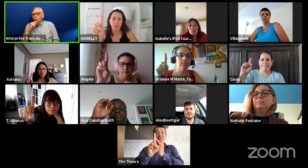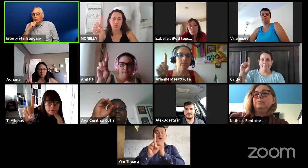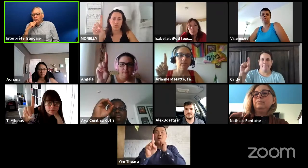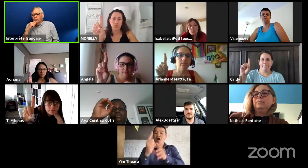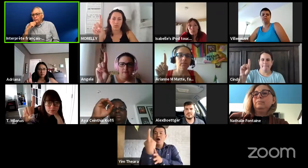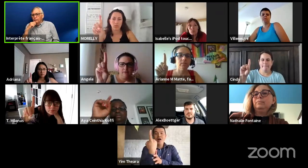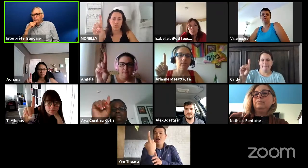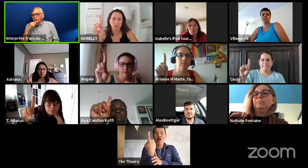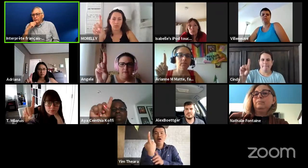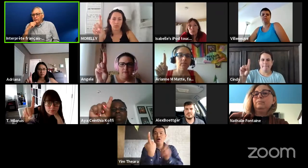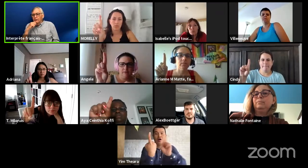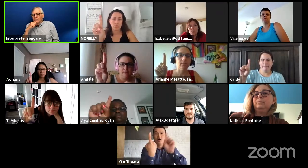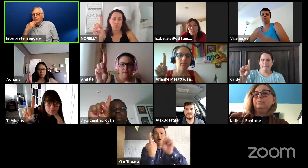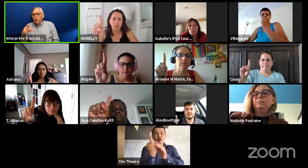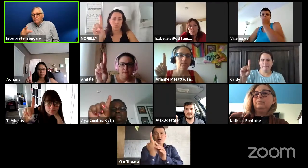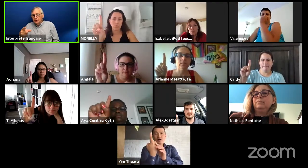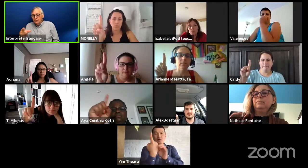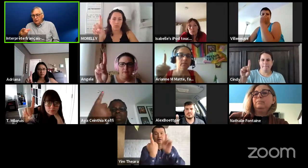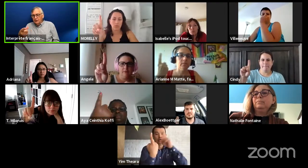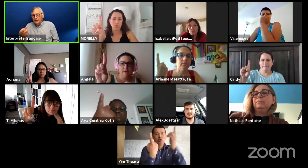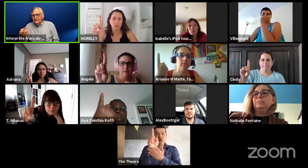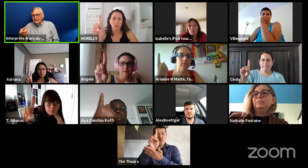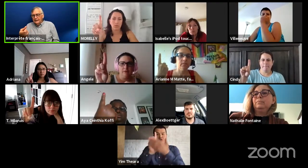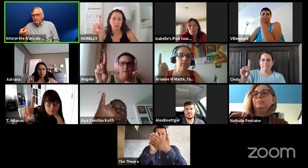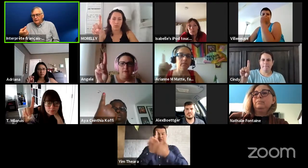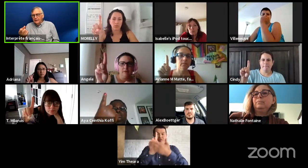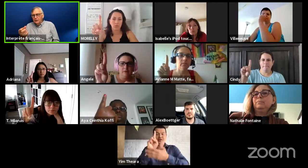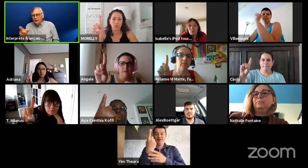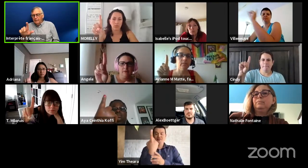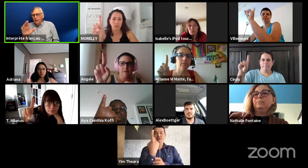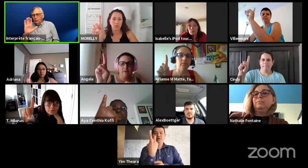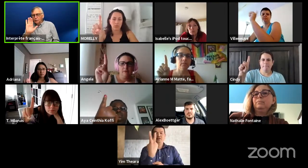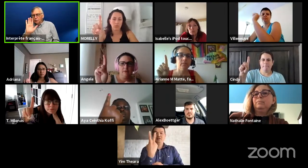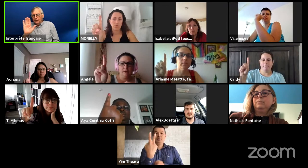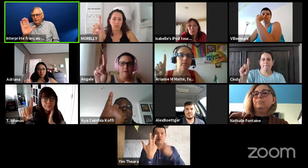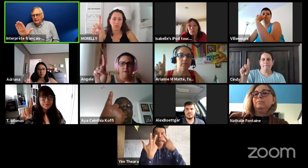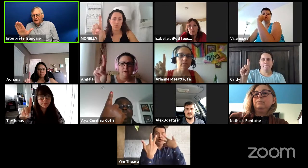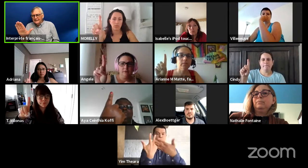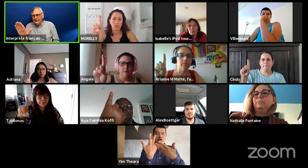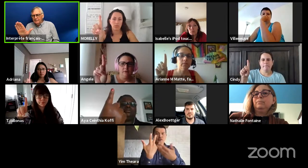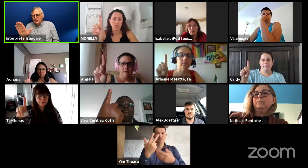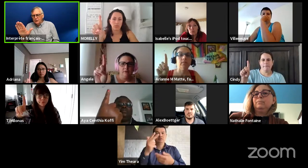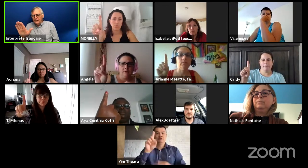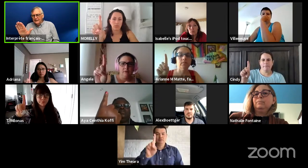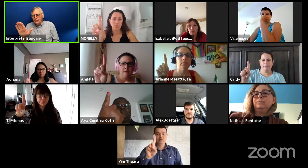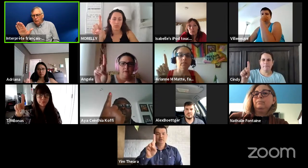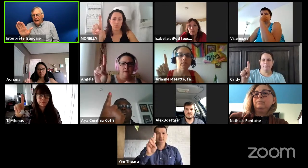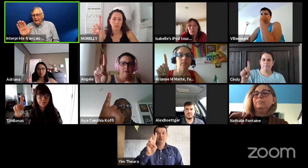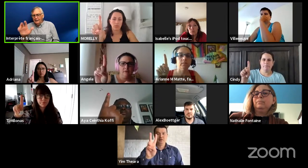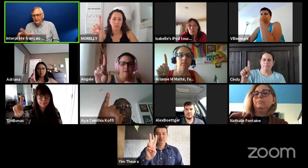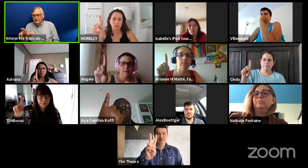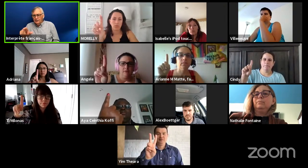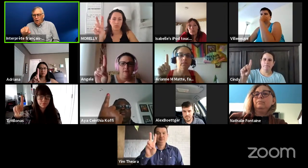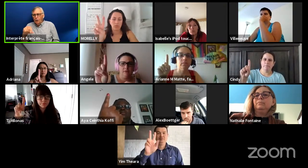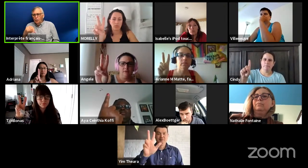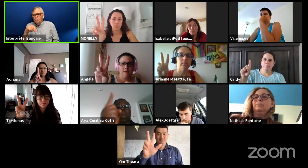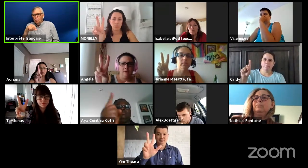0, 1. Pas comme ça. C'est important que la paume soit face à la personne à qui on